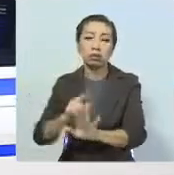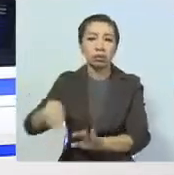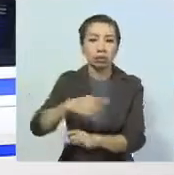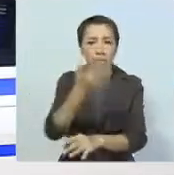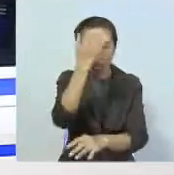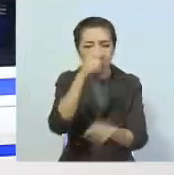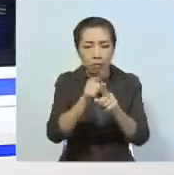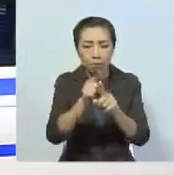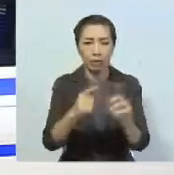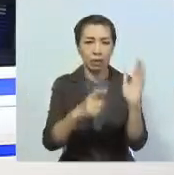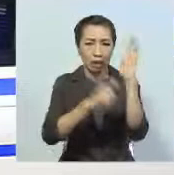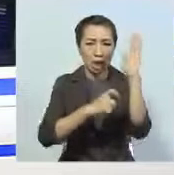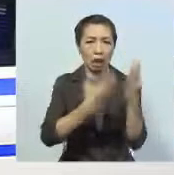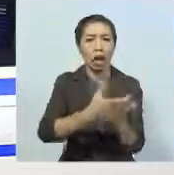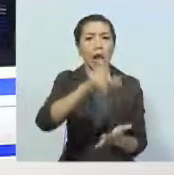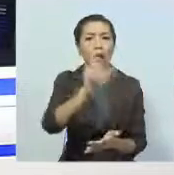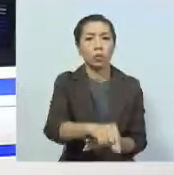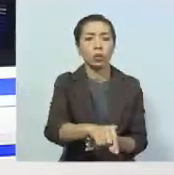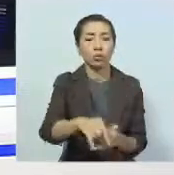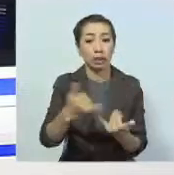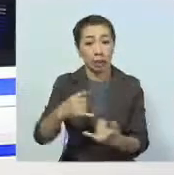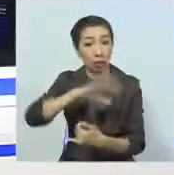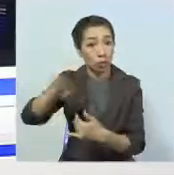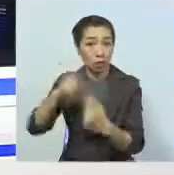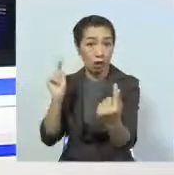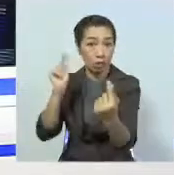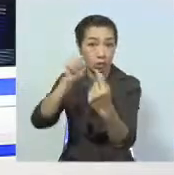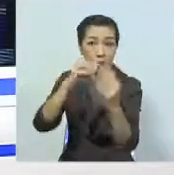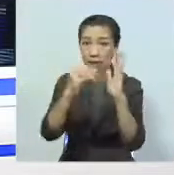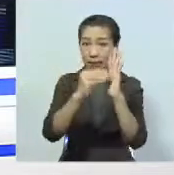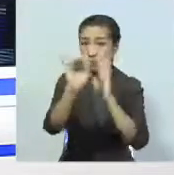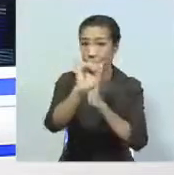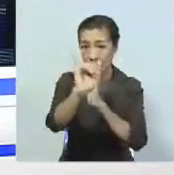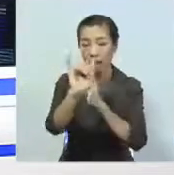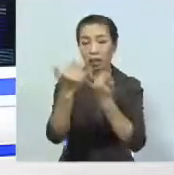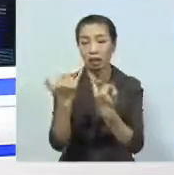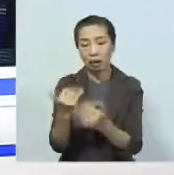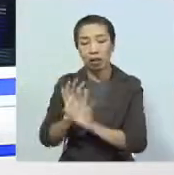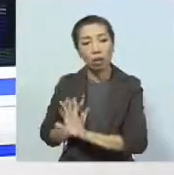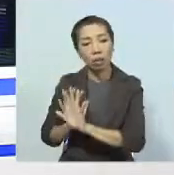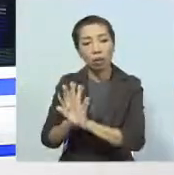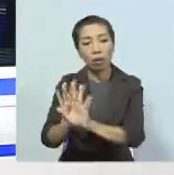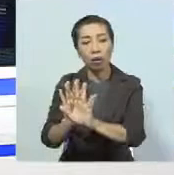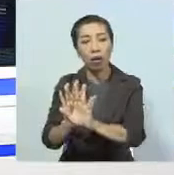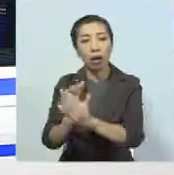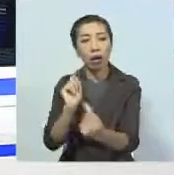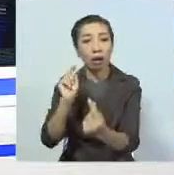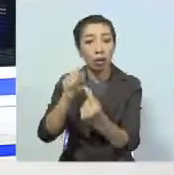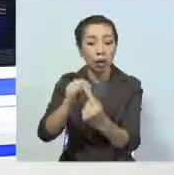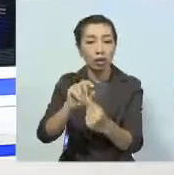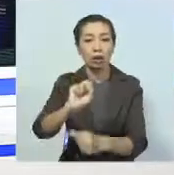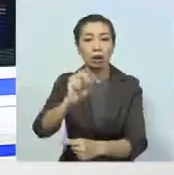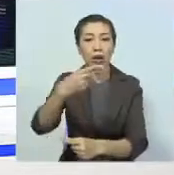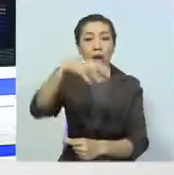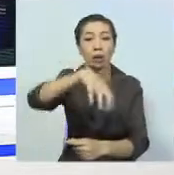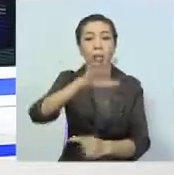ากที่ราคายางพาราตกต่ำซึ่งทั้งหมดเนี่ยยังไม่ได้เดินทางเข้ามายังกรุงเทพมหานครนะคะโดยเบื้องต้นจะปักหลักอยู่ที่สห